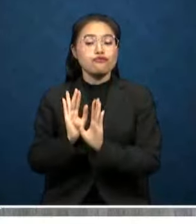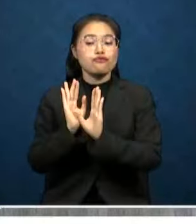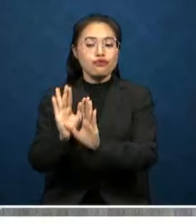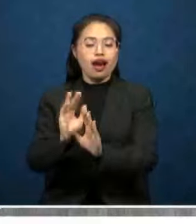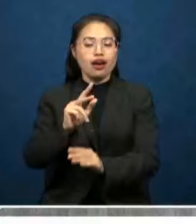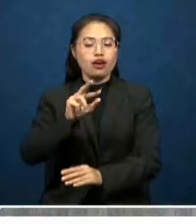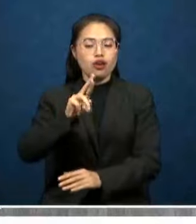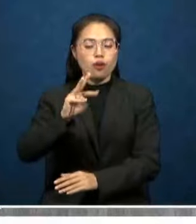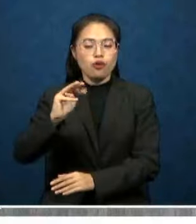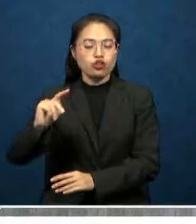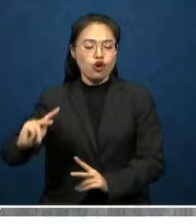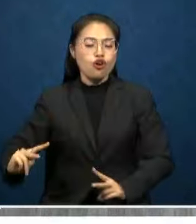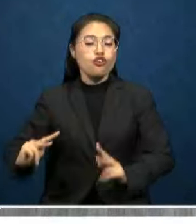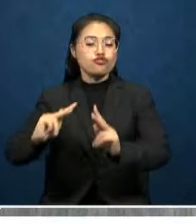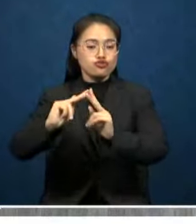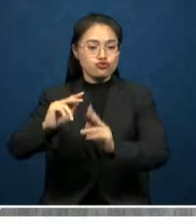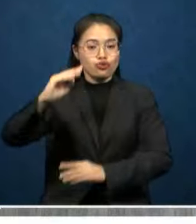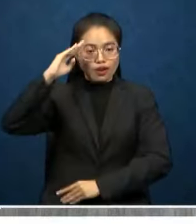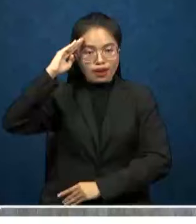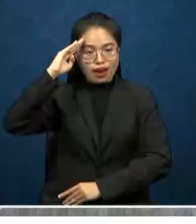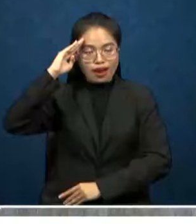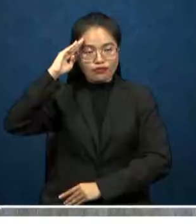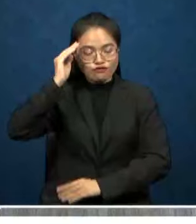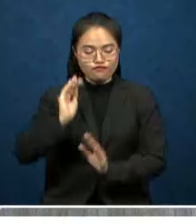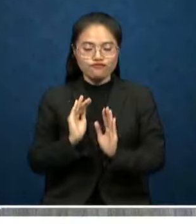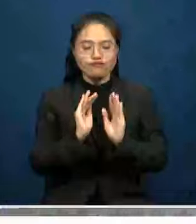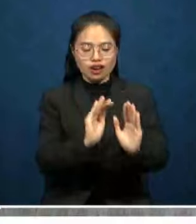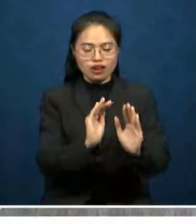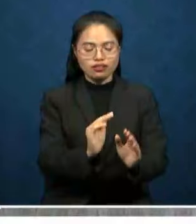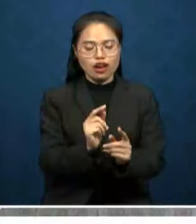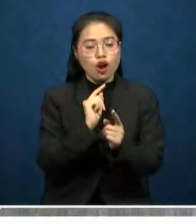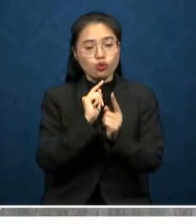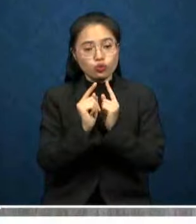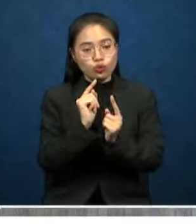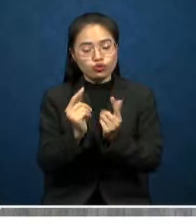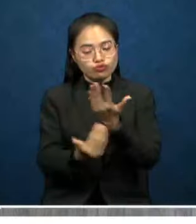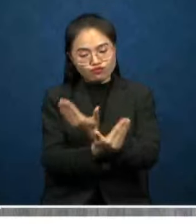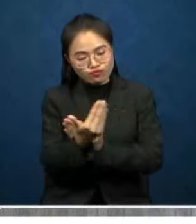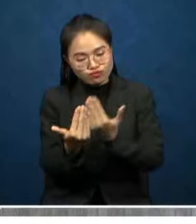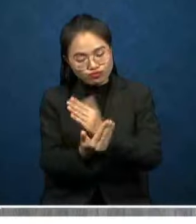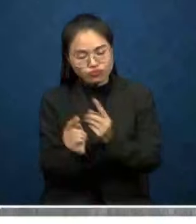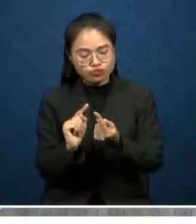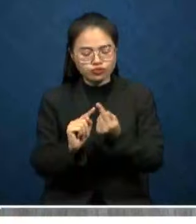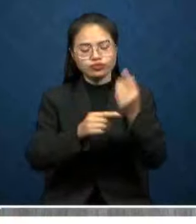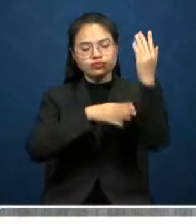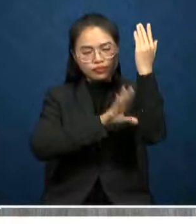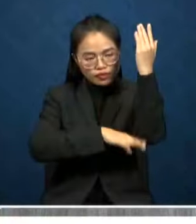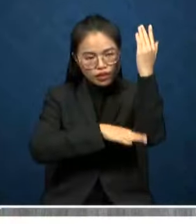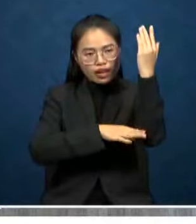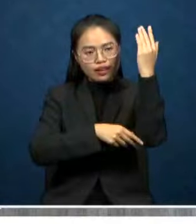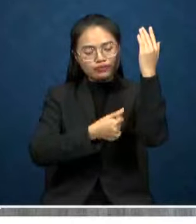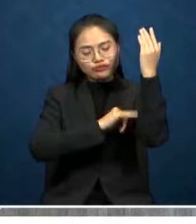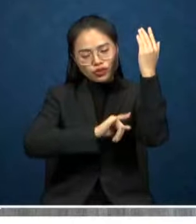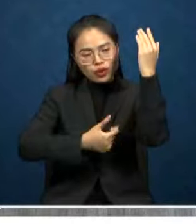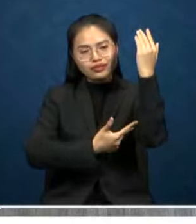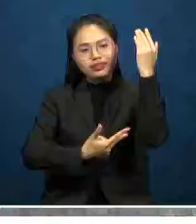กลาโหมด้วยเมื่อสักครู่ท่านมาการพูดคุยเพื่อการสร้างสันติสุขในจังหวัดชายแดนภาคใต้เนี่ยขาด